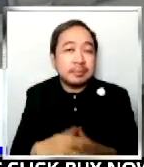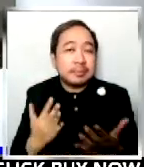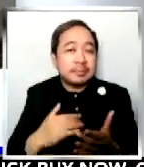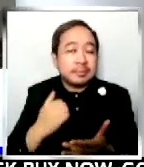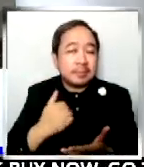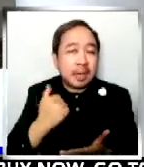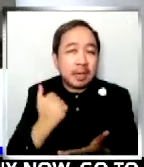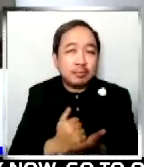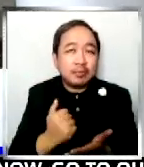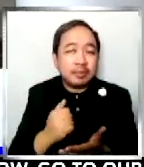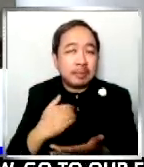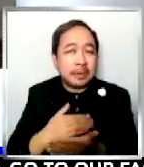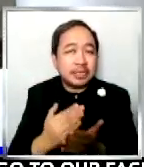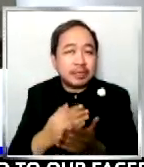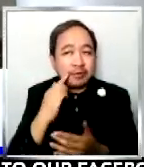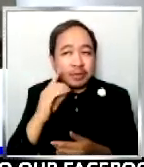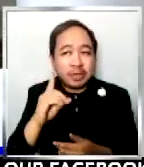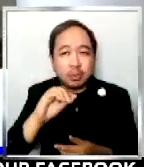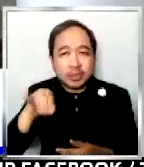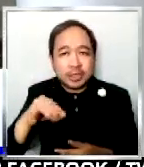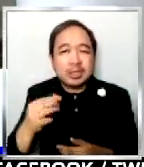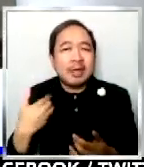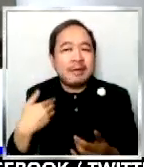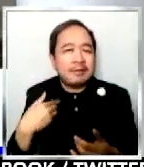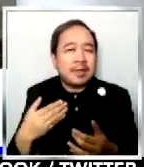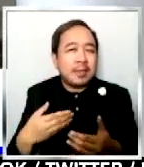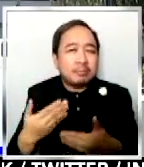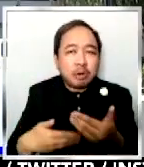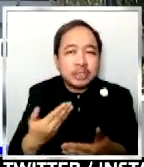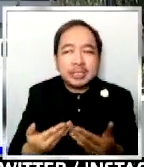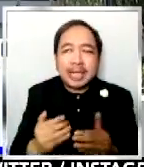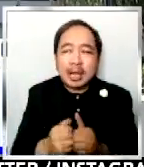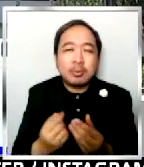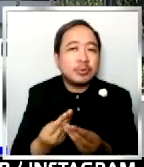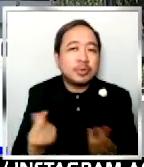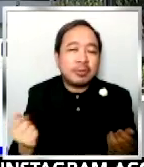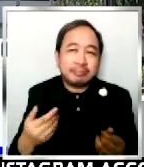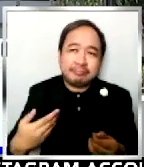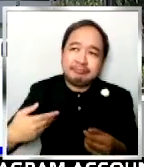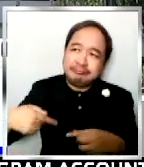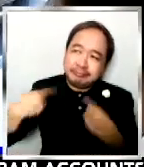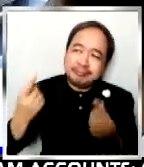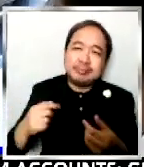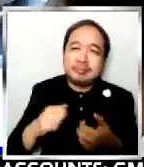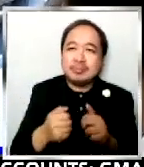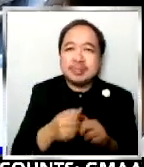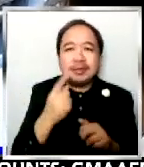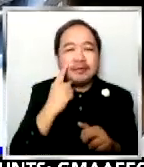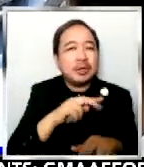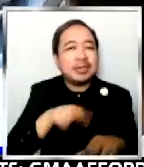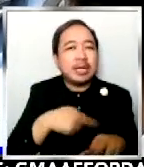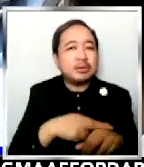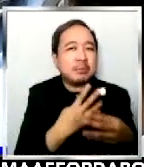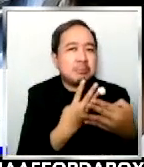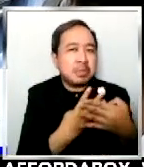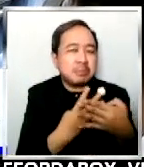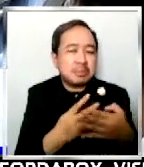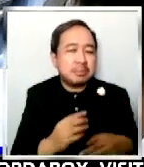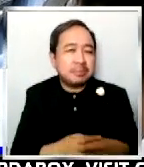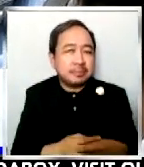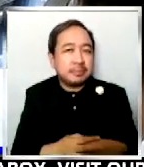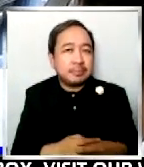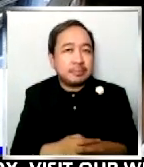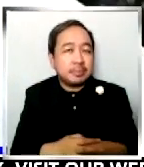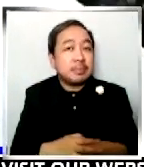DOJ, may mga hakbang na raw sila para solusyonan ang matagal ng problema sa National Bilibid Prisons. Batid daw ni Secretary Jesus